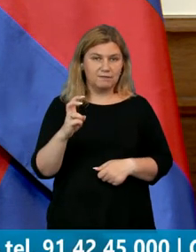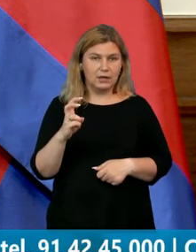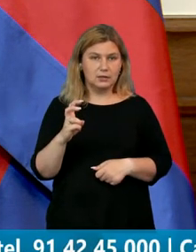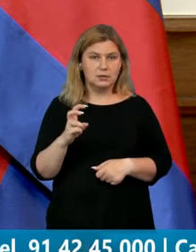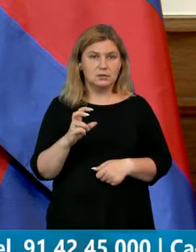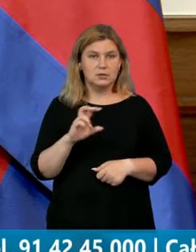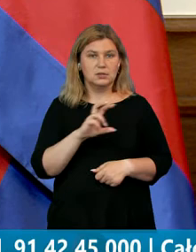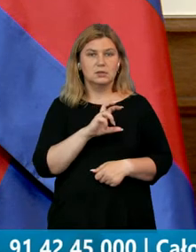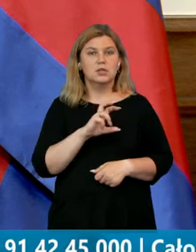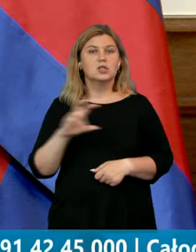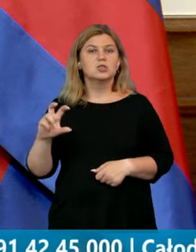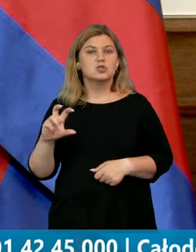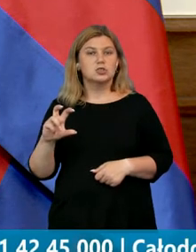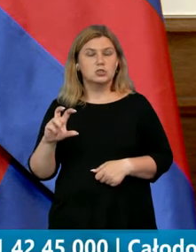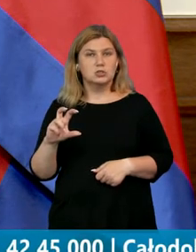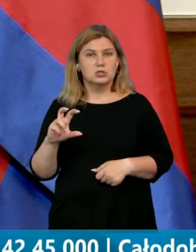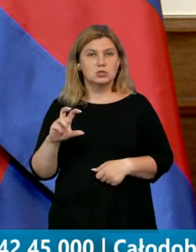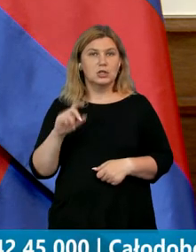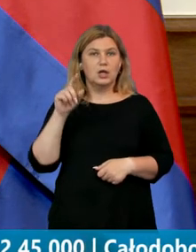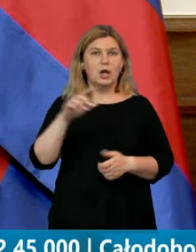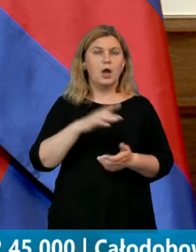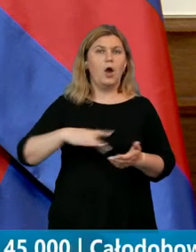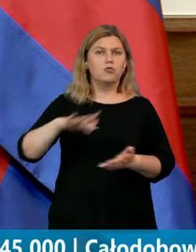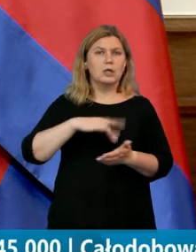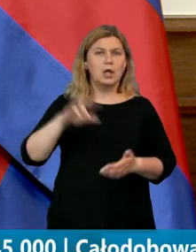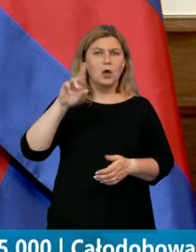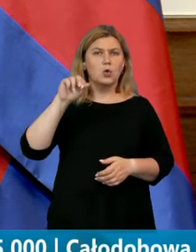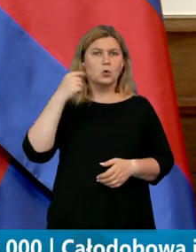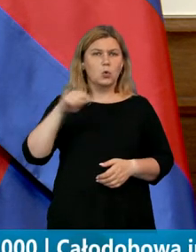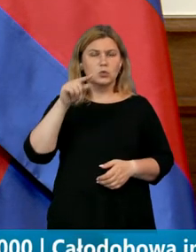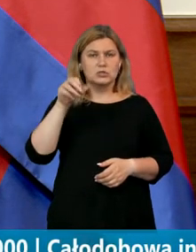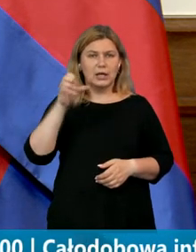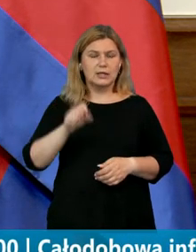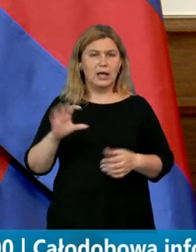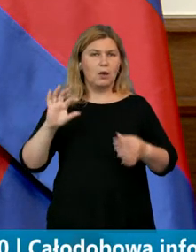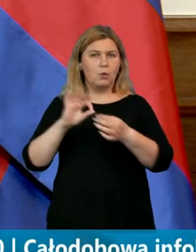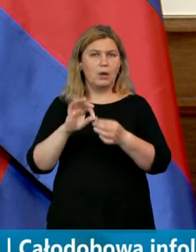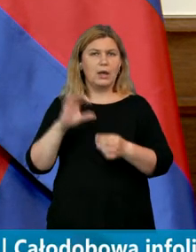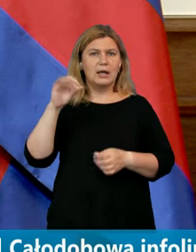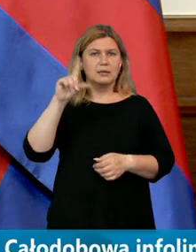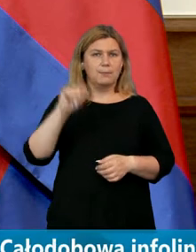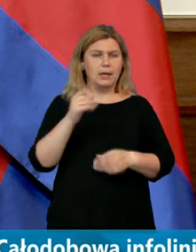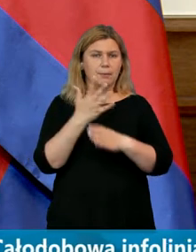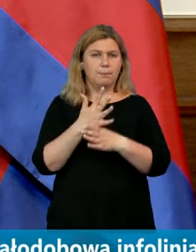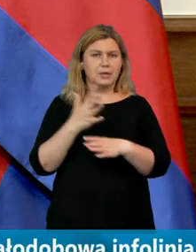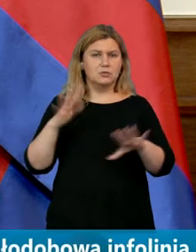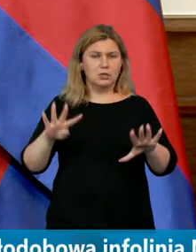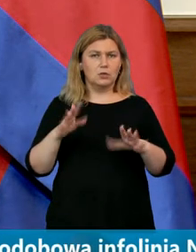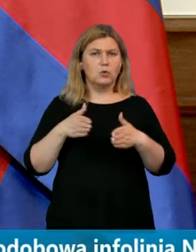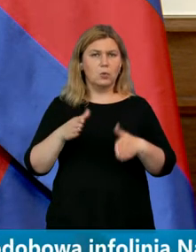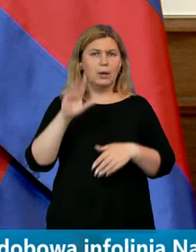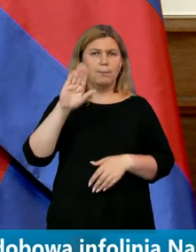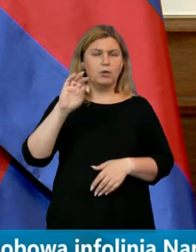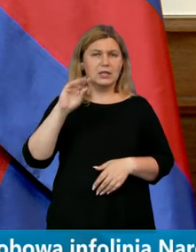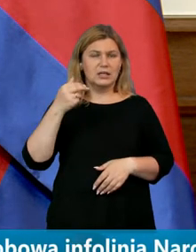czy przy etapie do osiedla na Drudzianku miasto mogło budować łącznik do skrzyżowania z SP59 do Botanicznej? Serdecznie